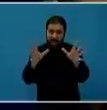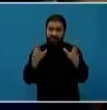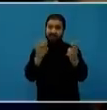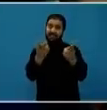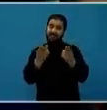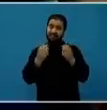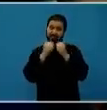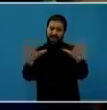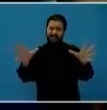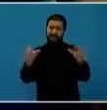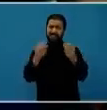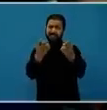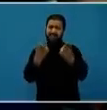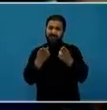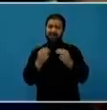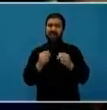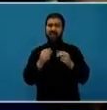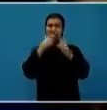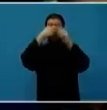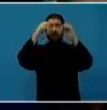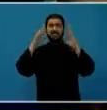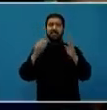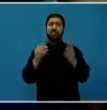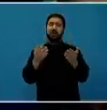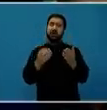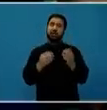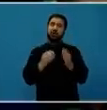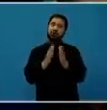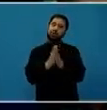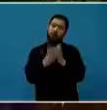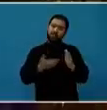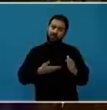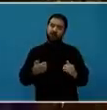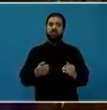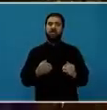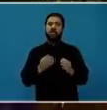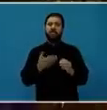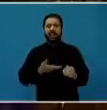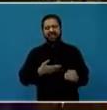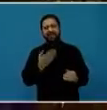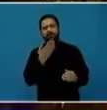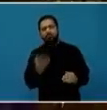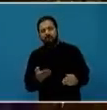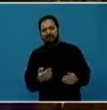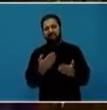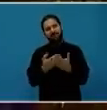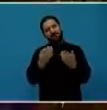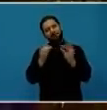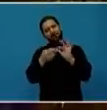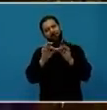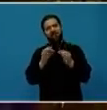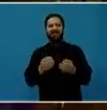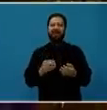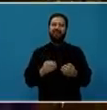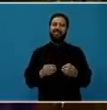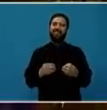să vină și să apeleze la rugăciunile bisericii. Părinte, vă mulțumesc foarte mult pentru prezență, pentru cuvintele de